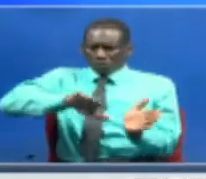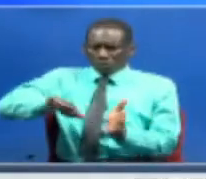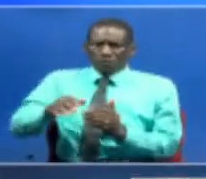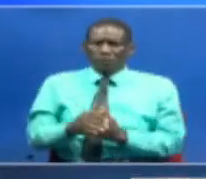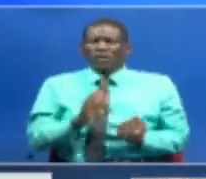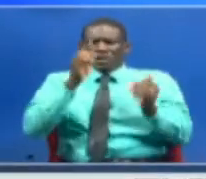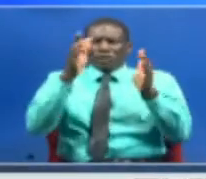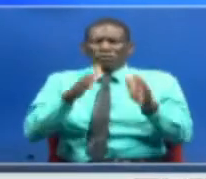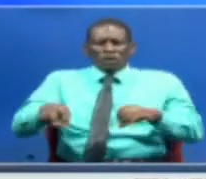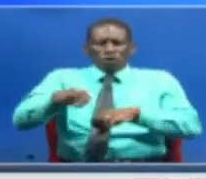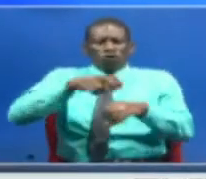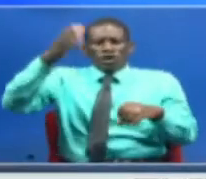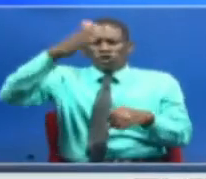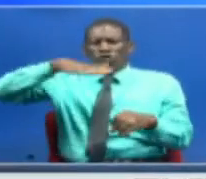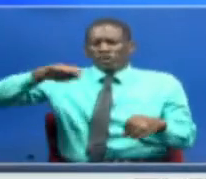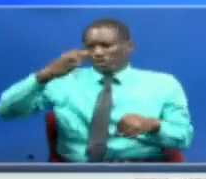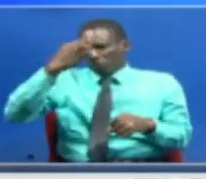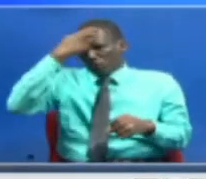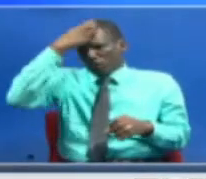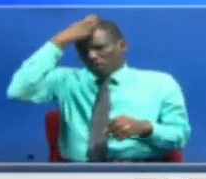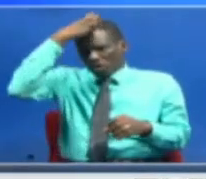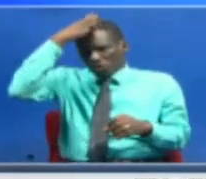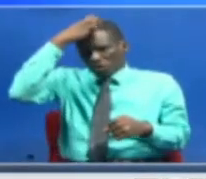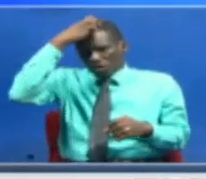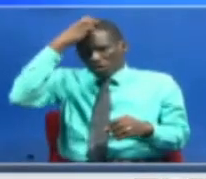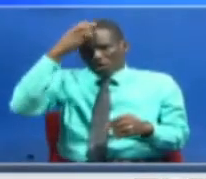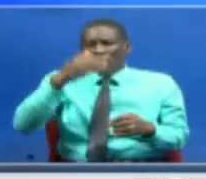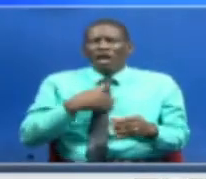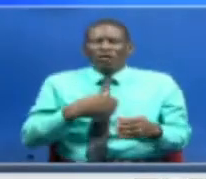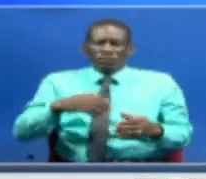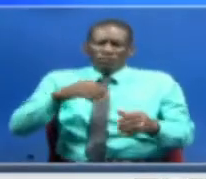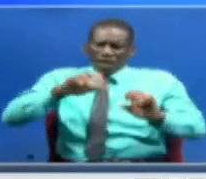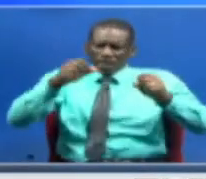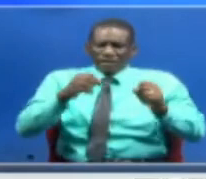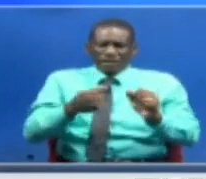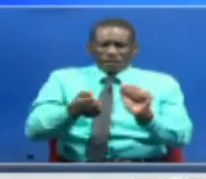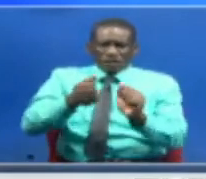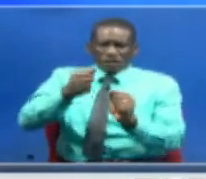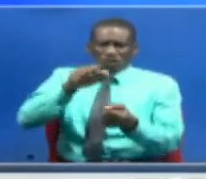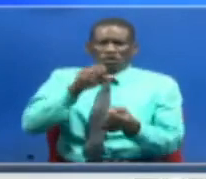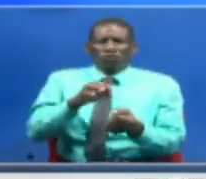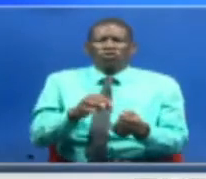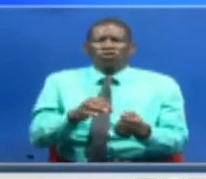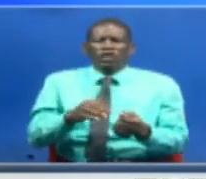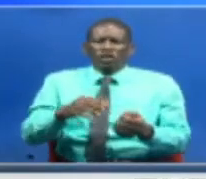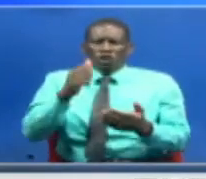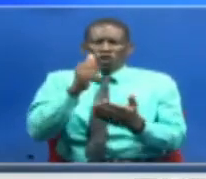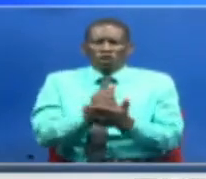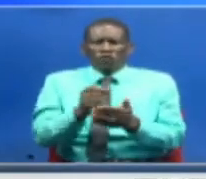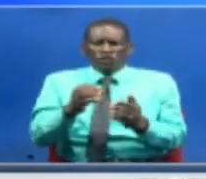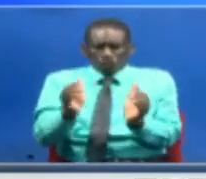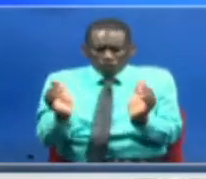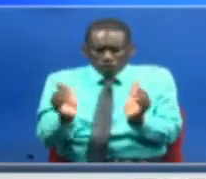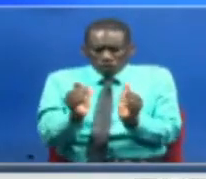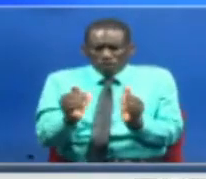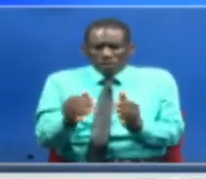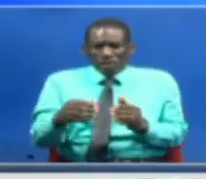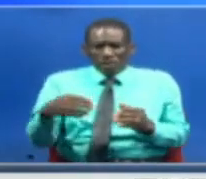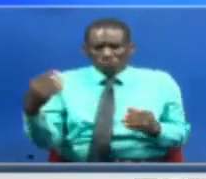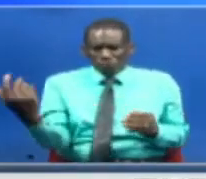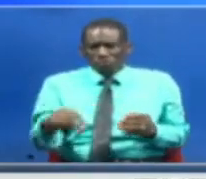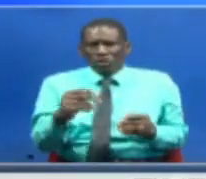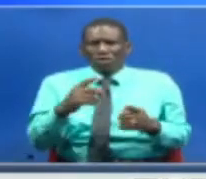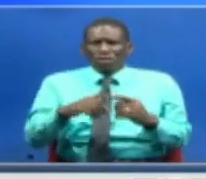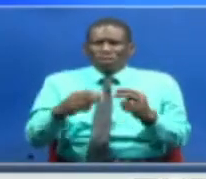Spika wa Bunge la Kitaifa Moses Wetangula ametambua mabadiliko kwenye afisi ya naibu kiranja walio wachache kwenye Bunge la Kitaifa kwa